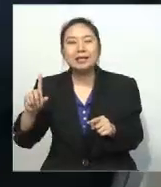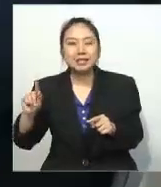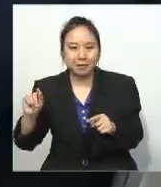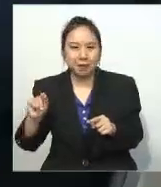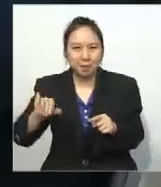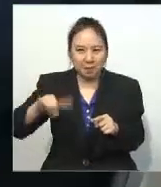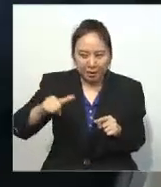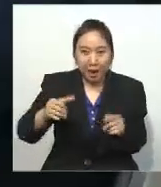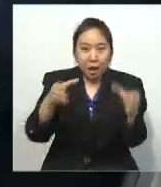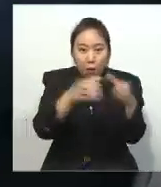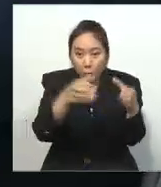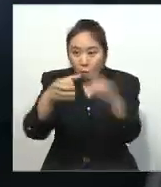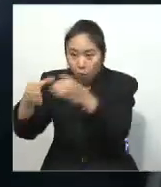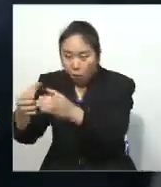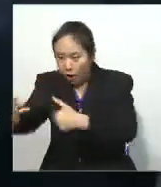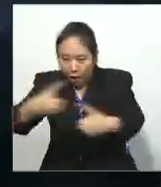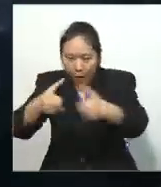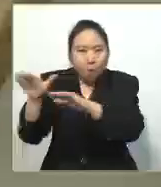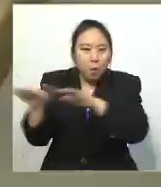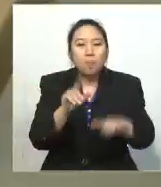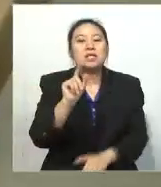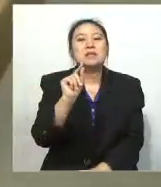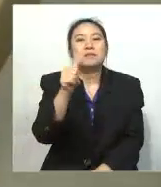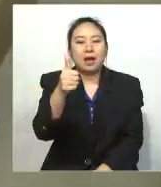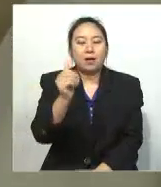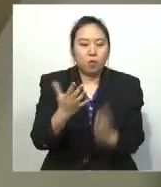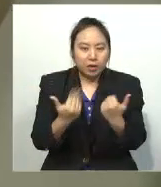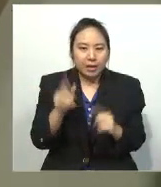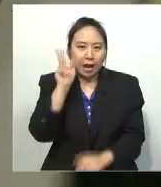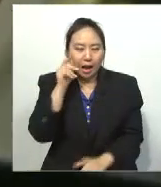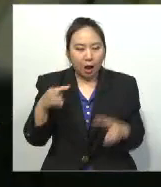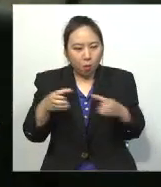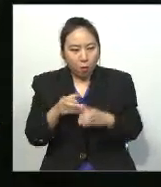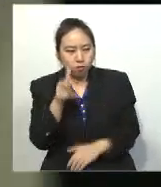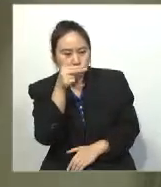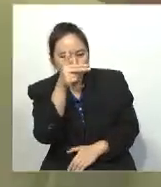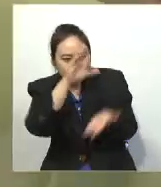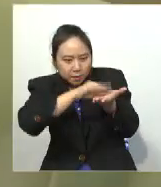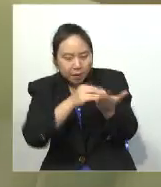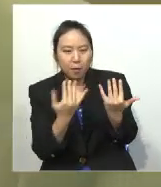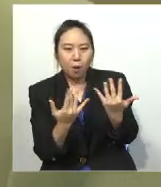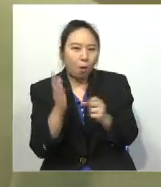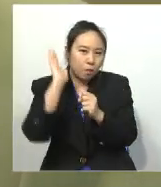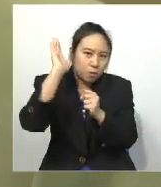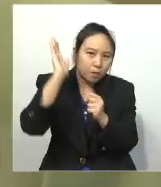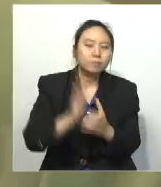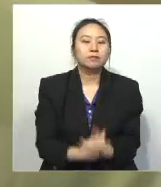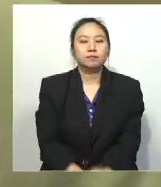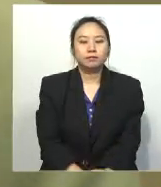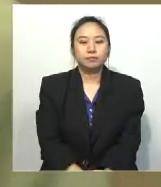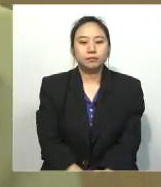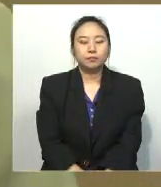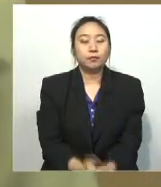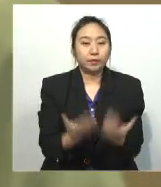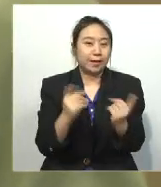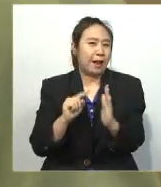ครพร้อมกันได้20พรรคการเมืองครับท่ามกลางบรรยากาศสื่อมวลชนที่มาปักหลักรอรายงานข่าวกันอย่างคึกคักครับส